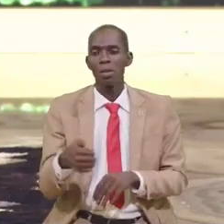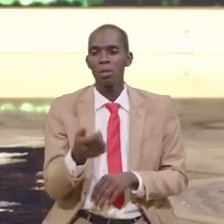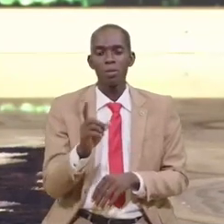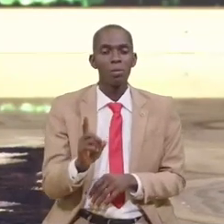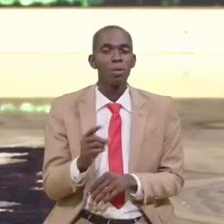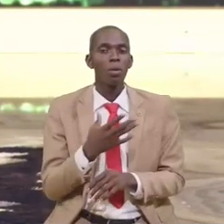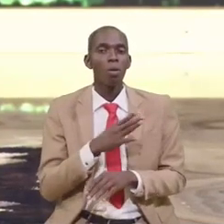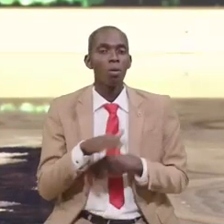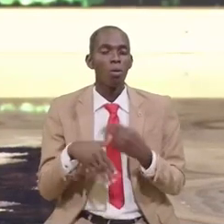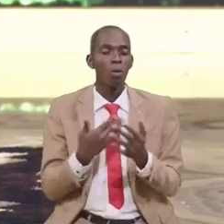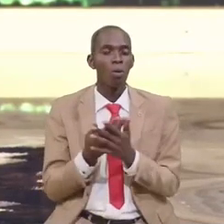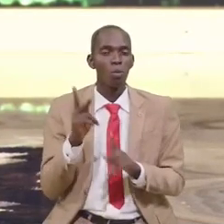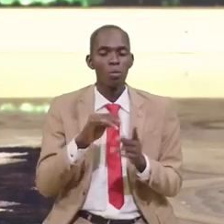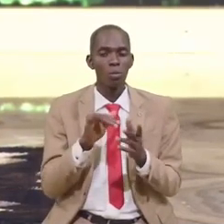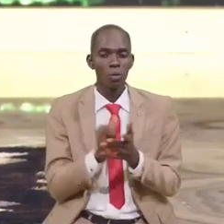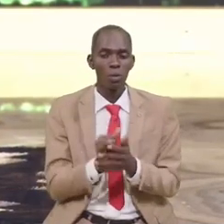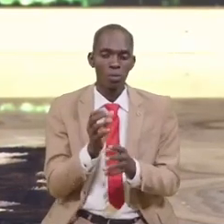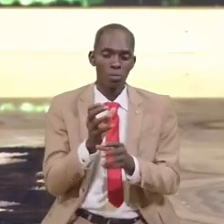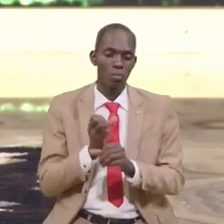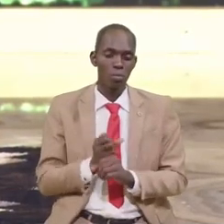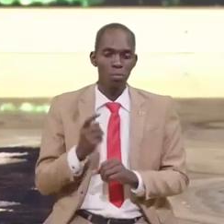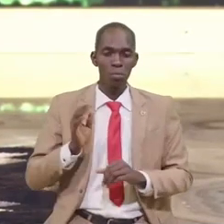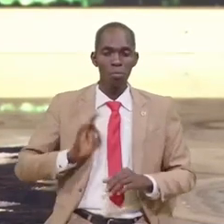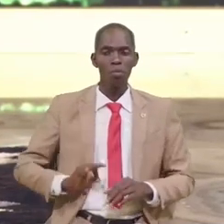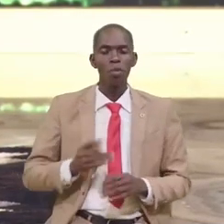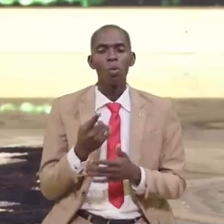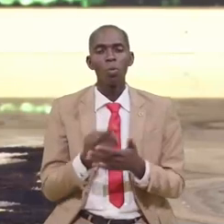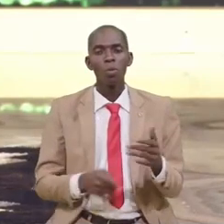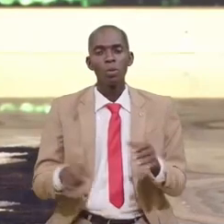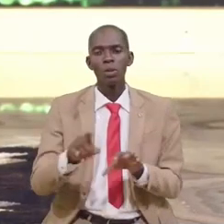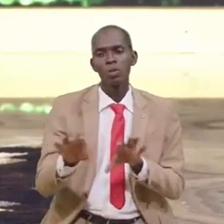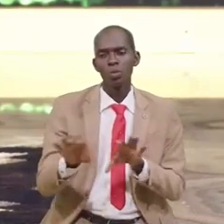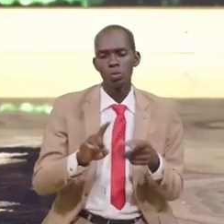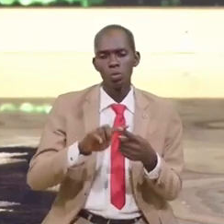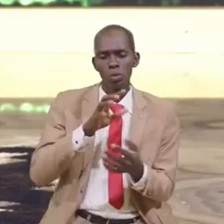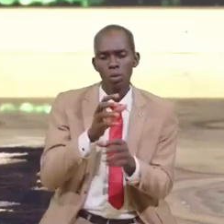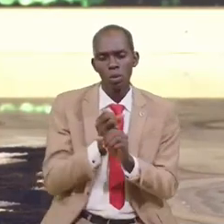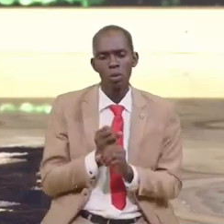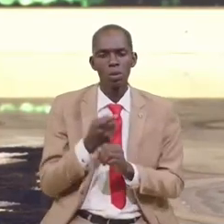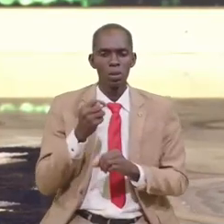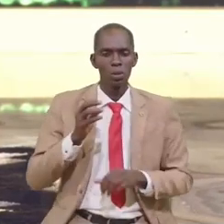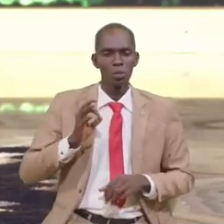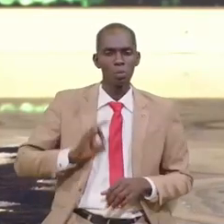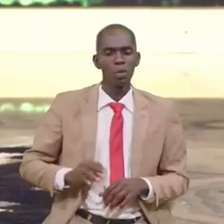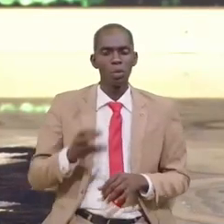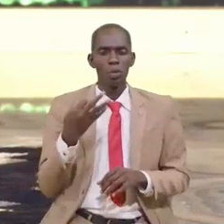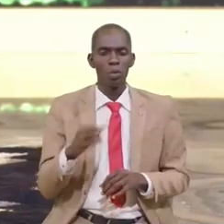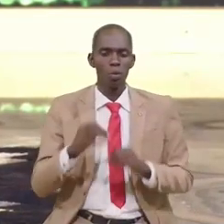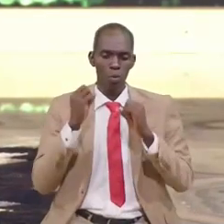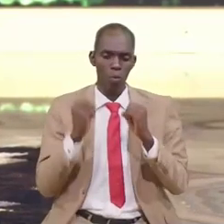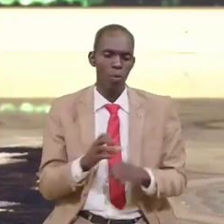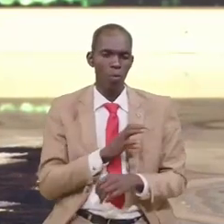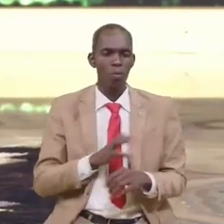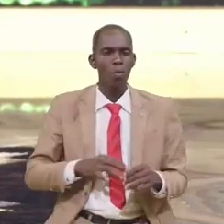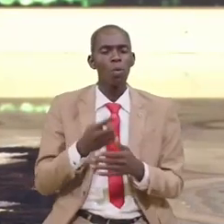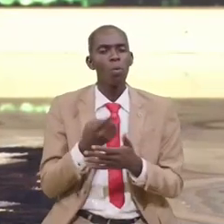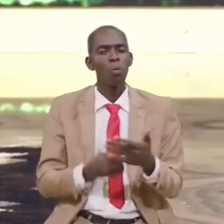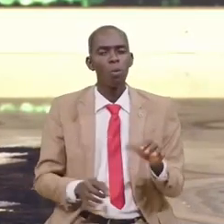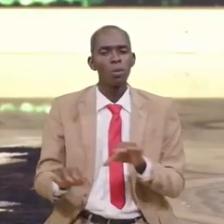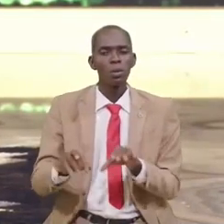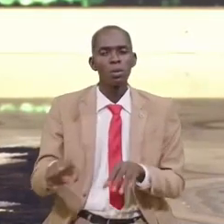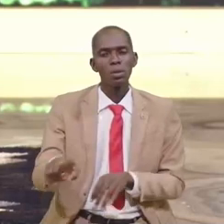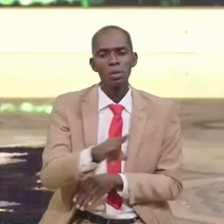ces bénéficiaires, qu'avaient-ils fait pour devenir bénéficiaires de la puissance de Christ? Qu'avaient-ils fait pour devenir